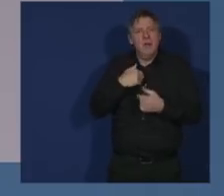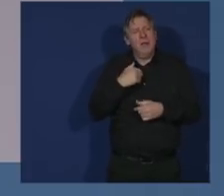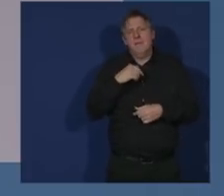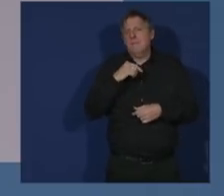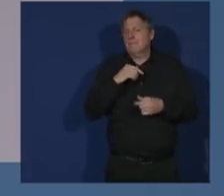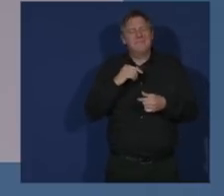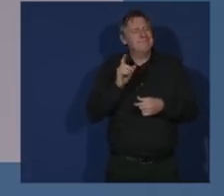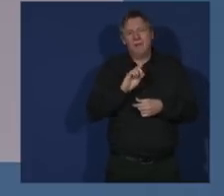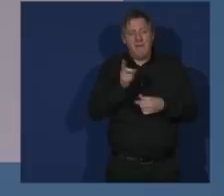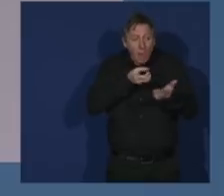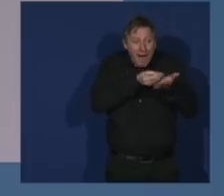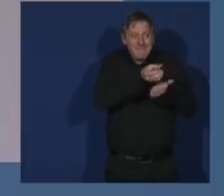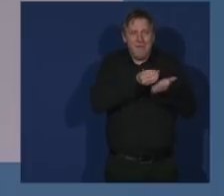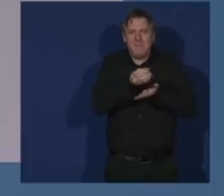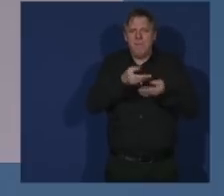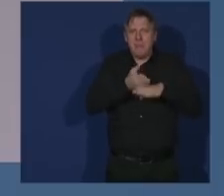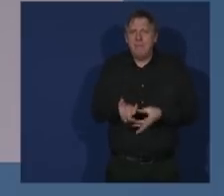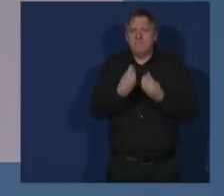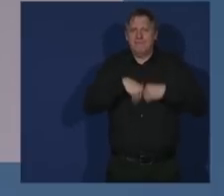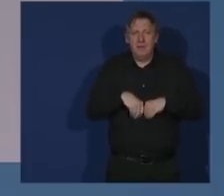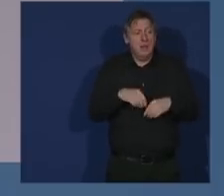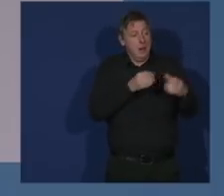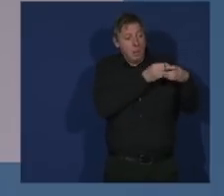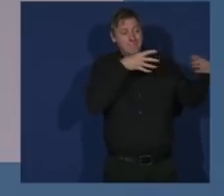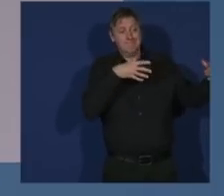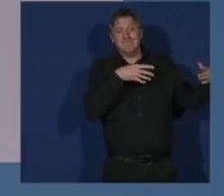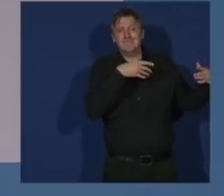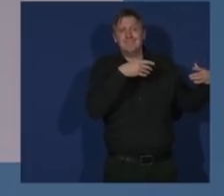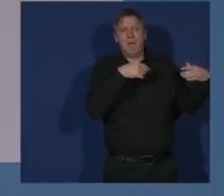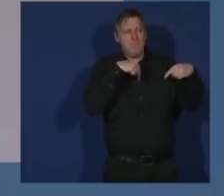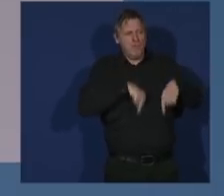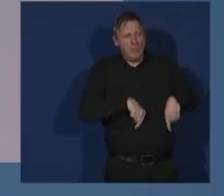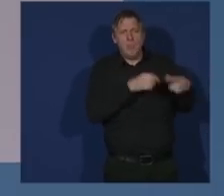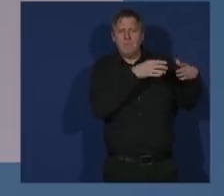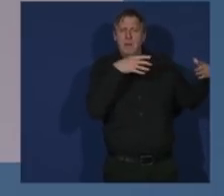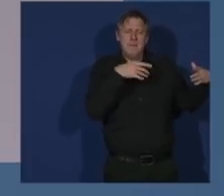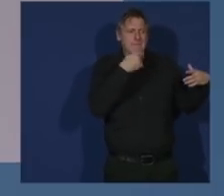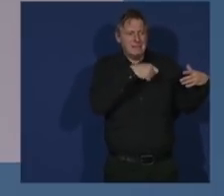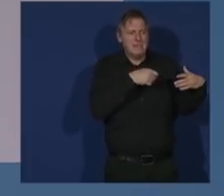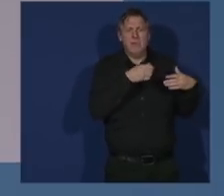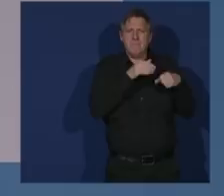et s'il le souhaite, pour justifier la politique que notre mouvement mène. Et c'est